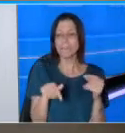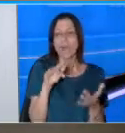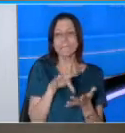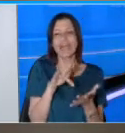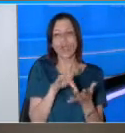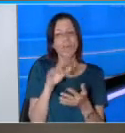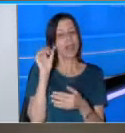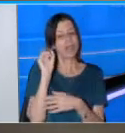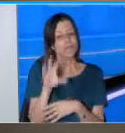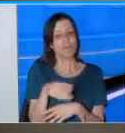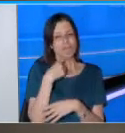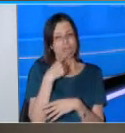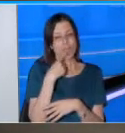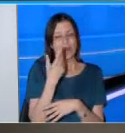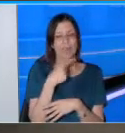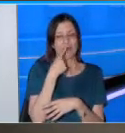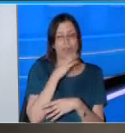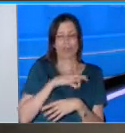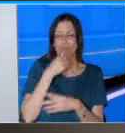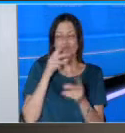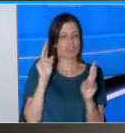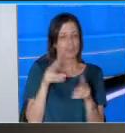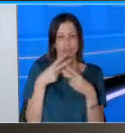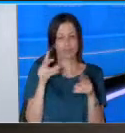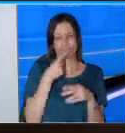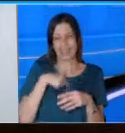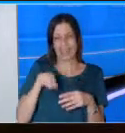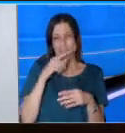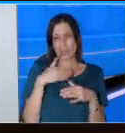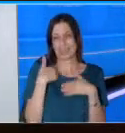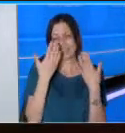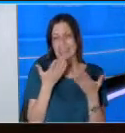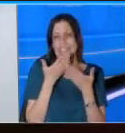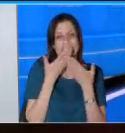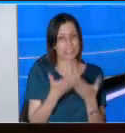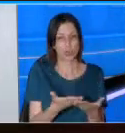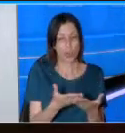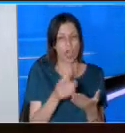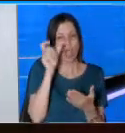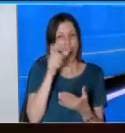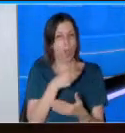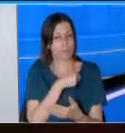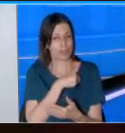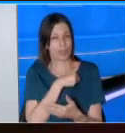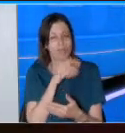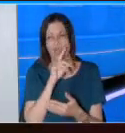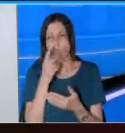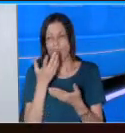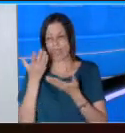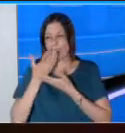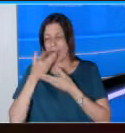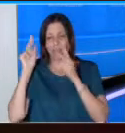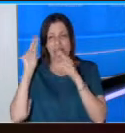שלנו לבוא ולומר את דברנו. לא יכול להיות שאנחנו ניתן סיוע הומניטרי ולא נקבל